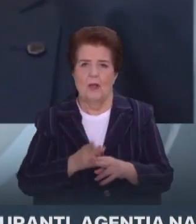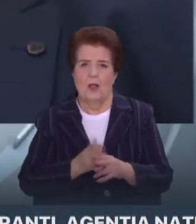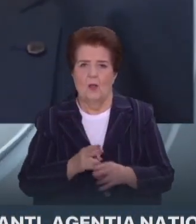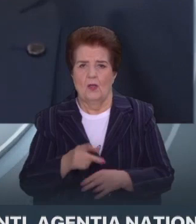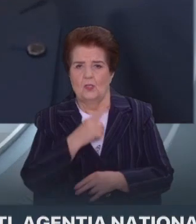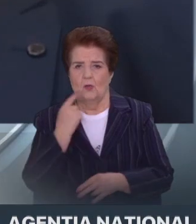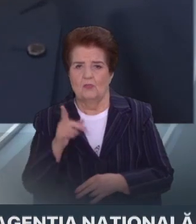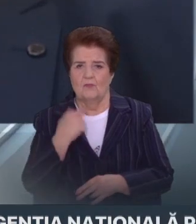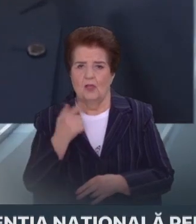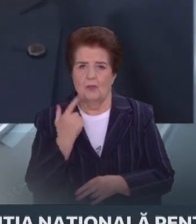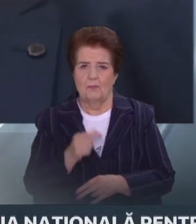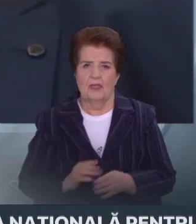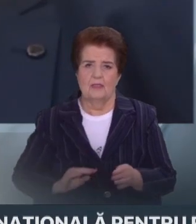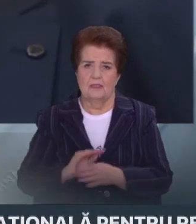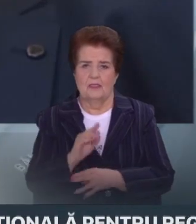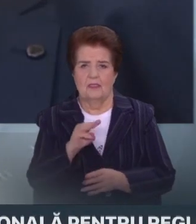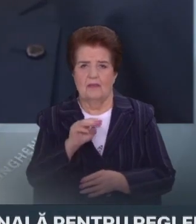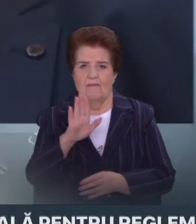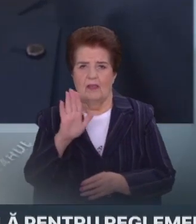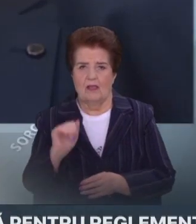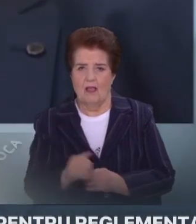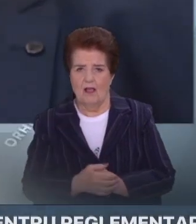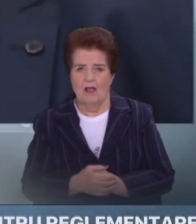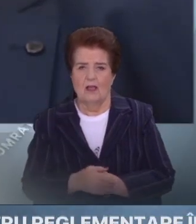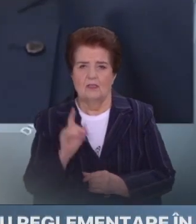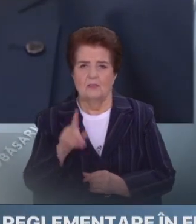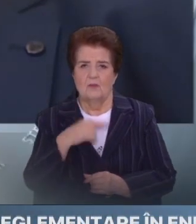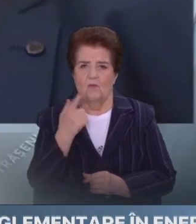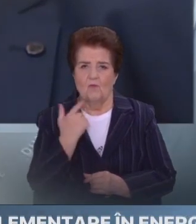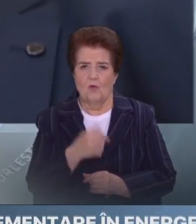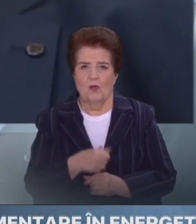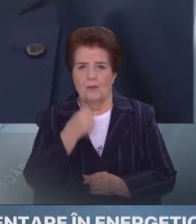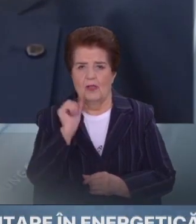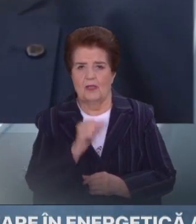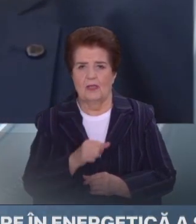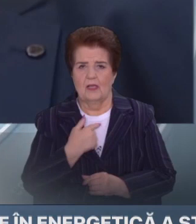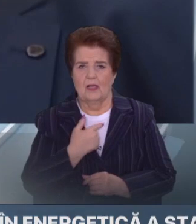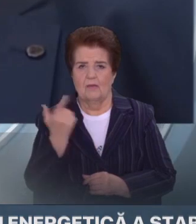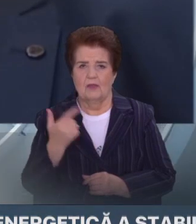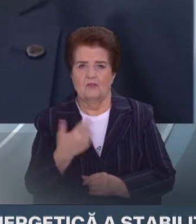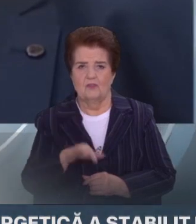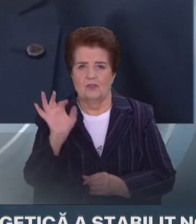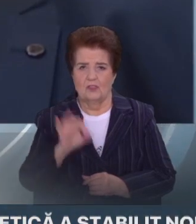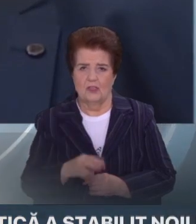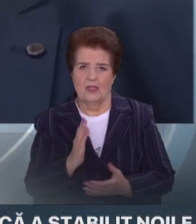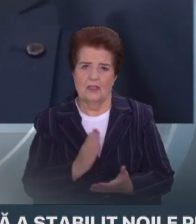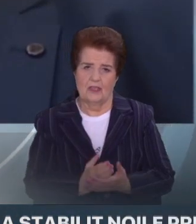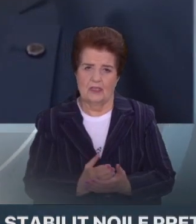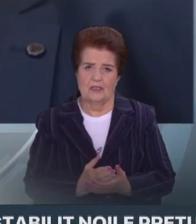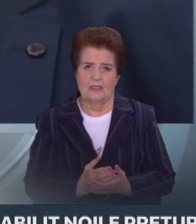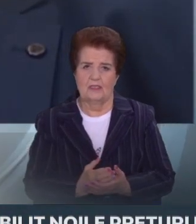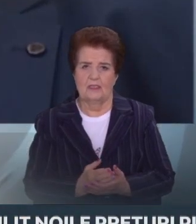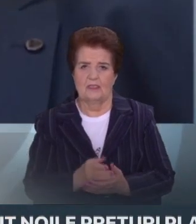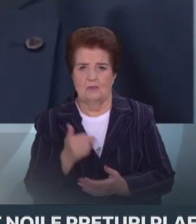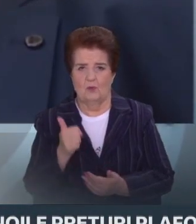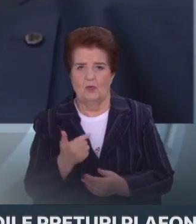vor beneficia de rambursarea TVA. Este vorba despre cei care au suportat pierderi de peste 50%. Este asta o veste bună pentru